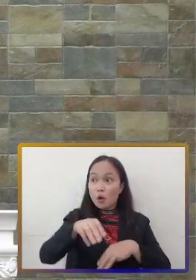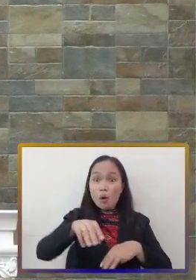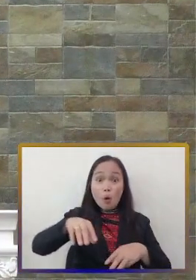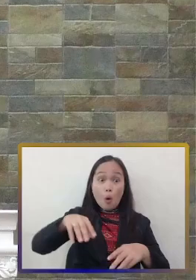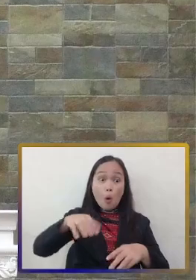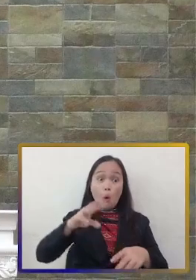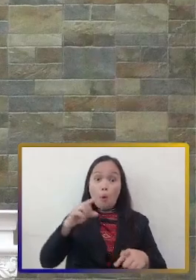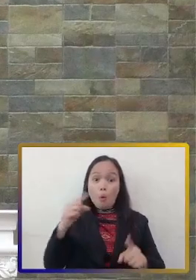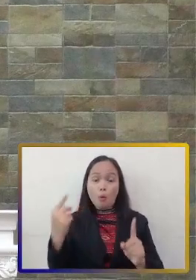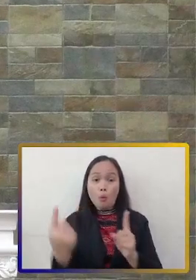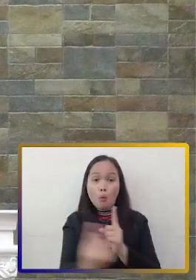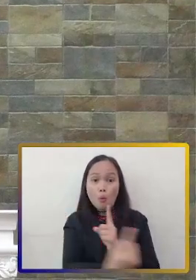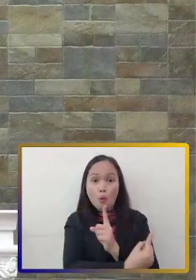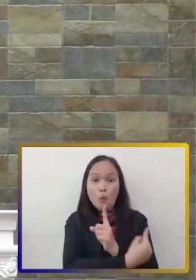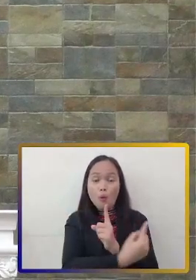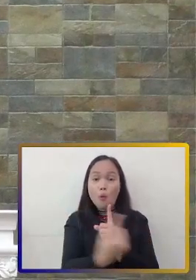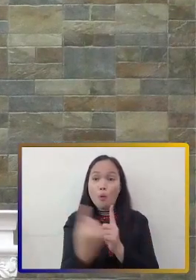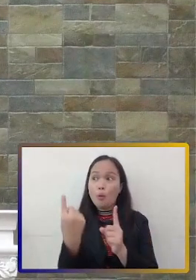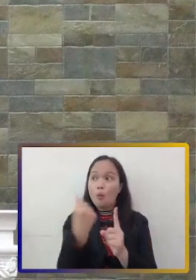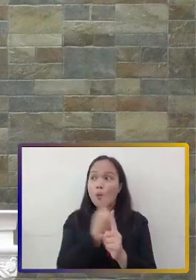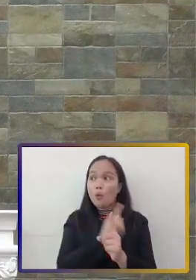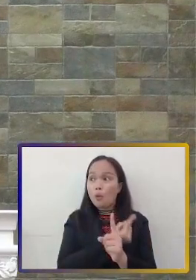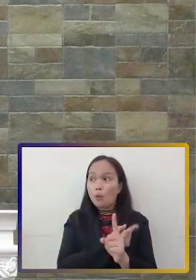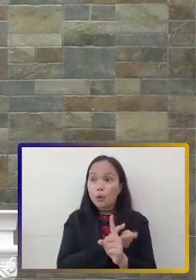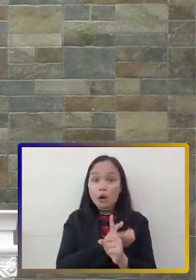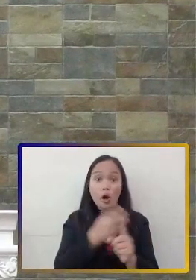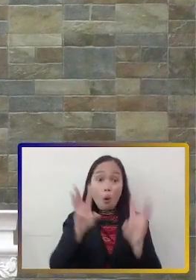Paikot-ikot, kapatid. Do you understand?